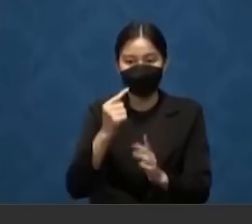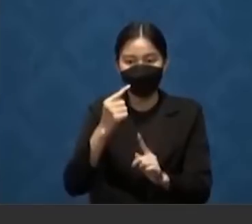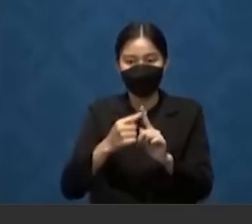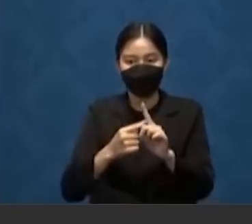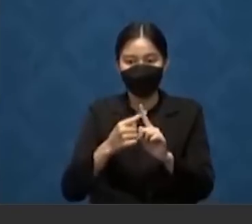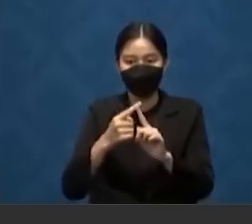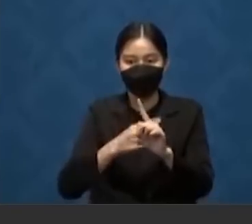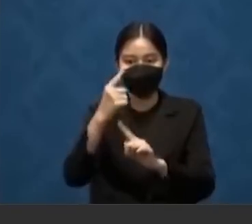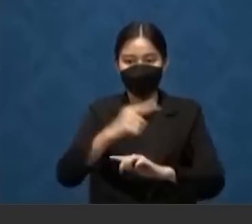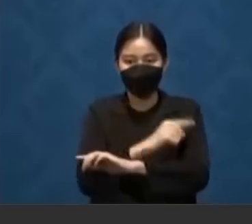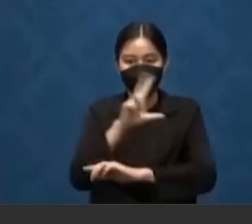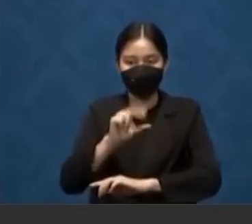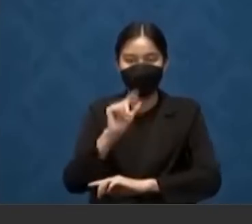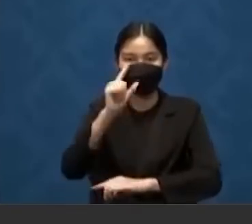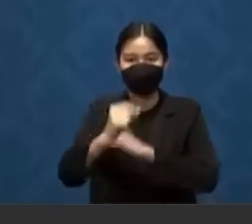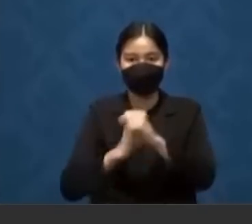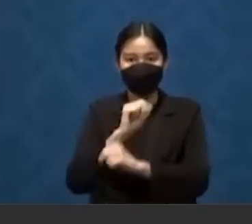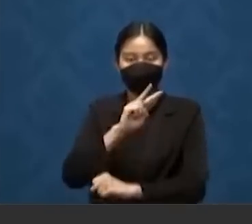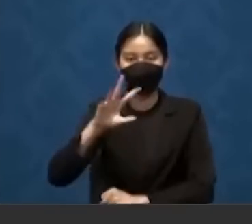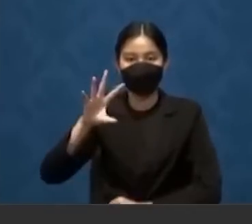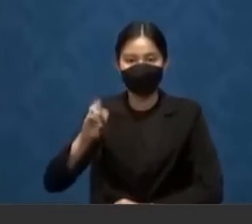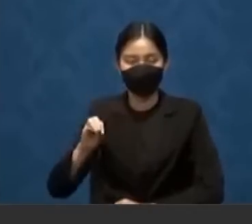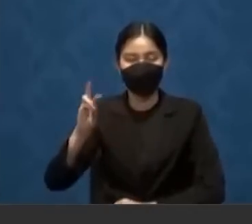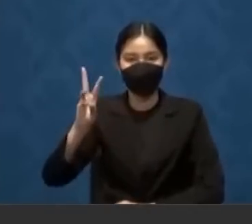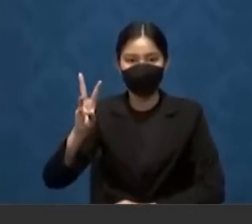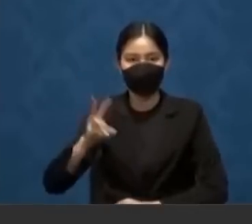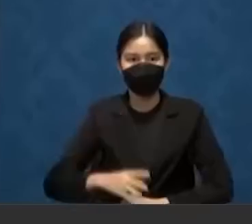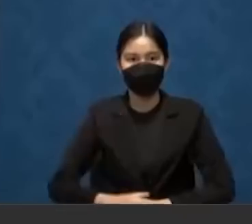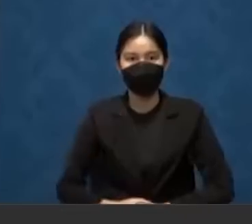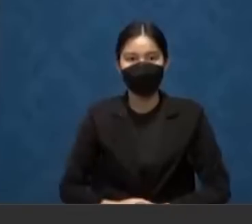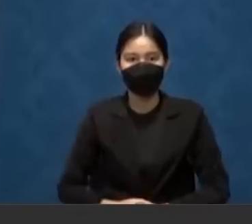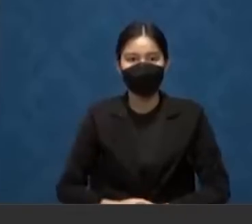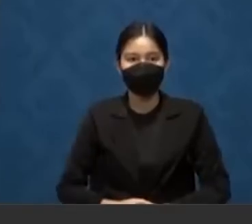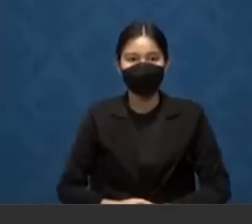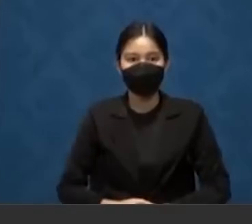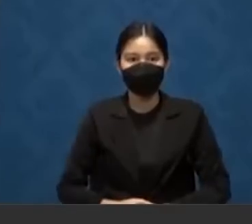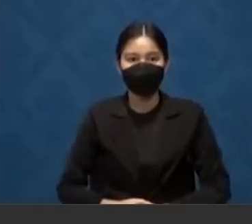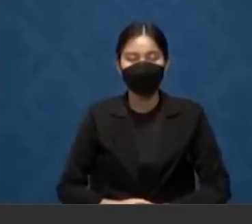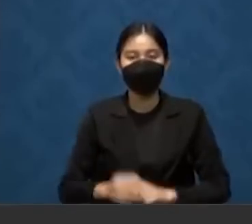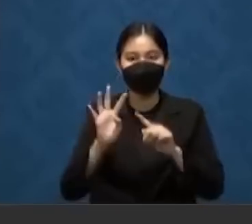ขอลาออกั้งแต่วันที่ 31 ม. 2664.